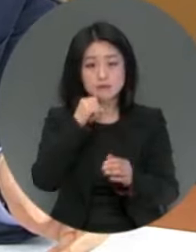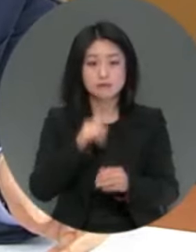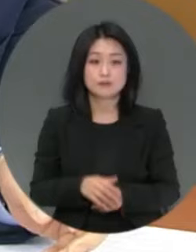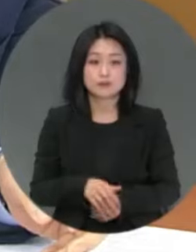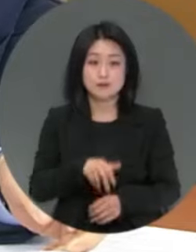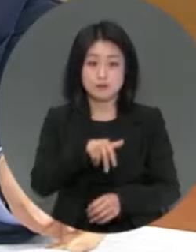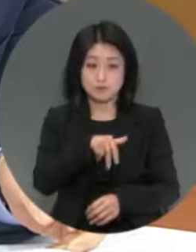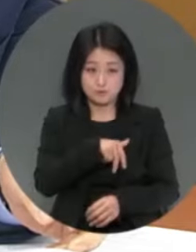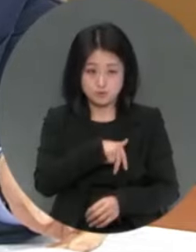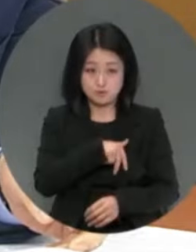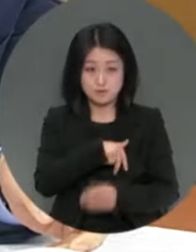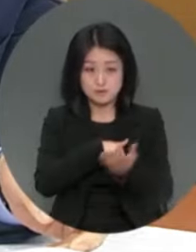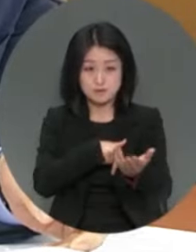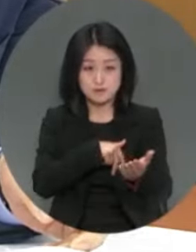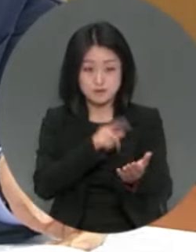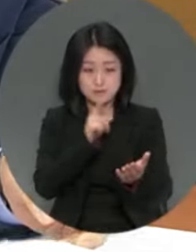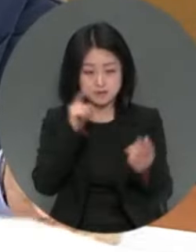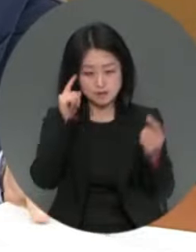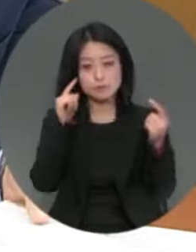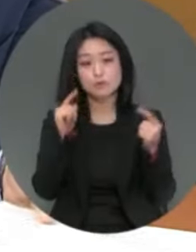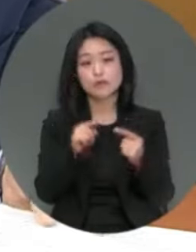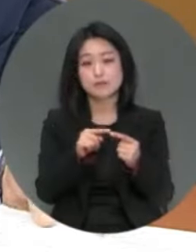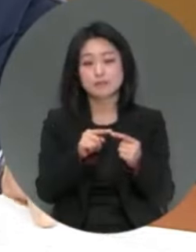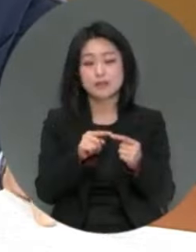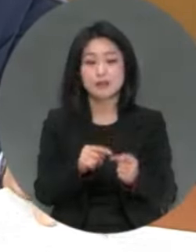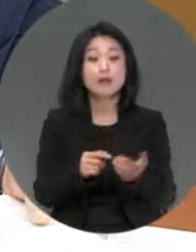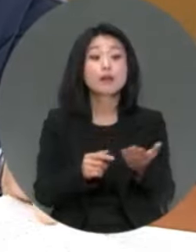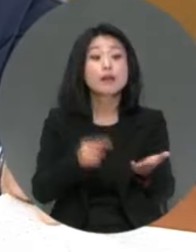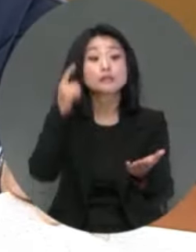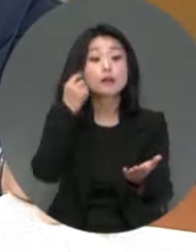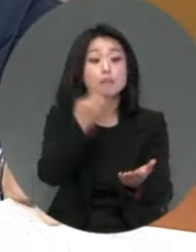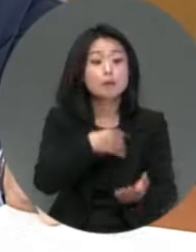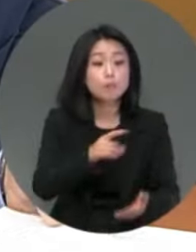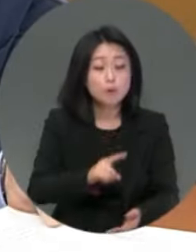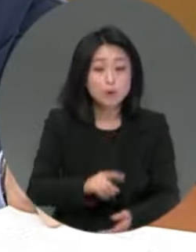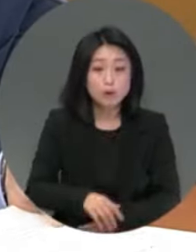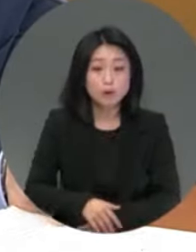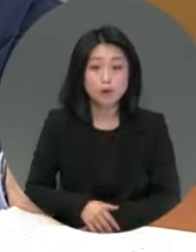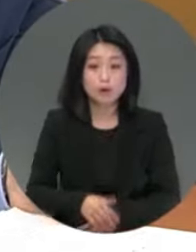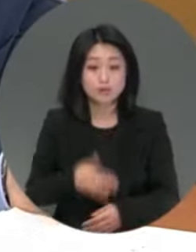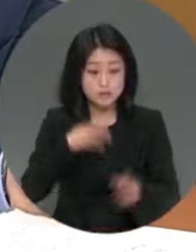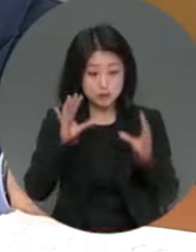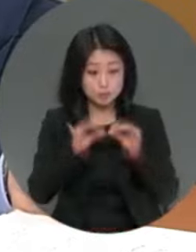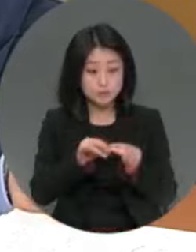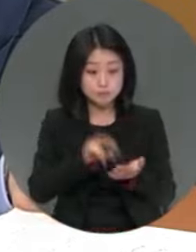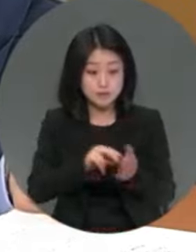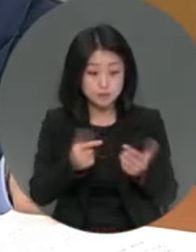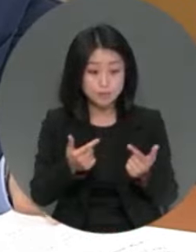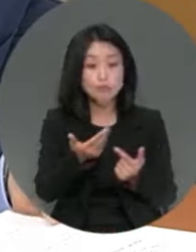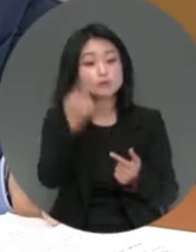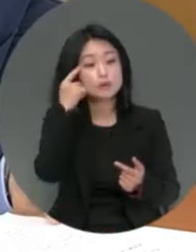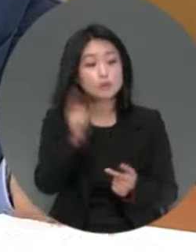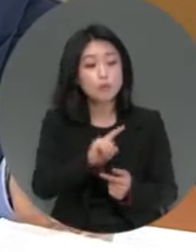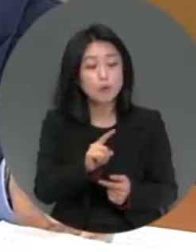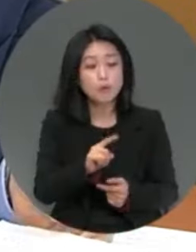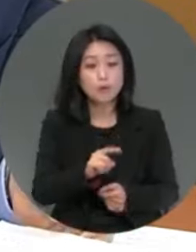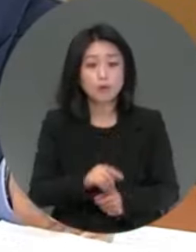위원님의 의견에 전적으로 동의합니다. 예. 아니 본인의 생각을 얘기하시라고 제 얘기에 동의하시는 걸 떠나서.